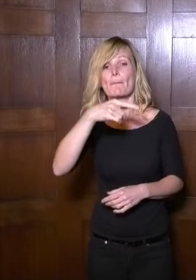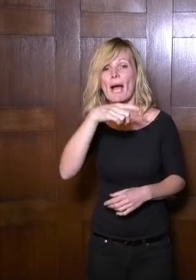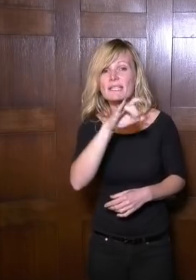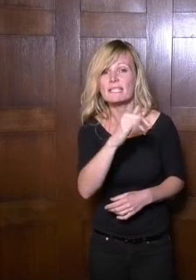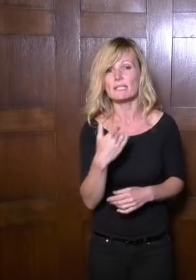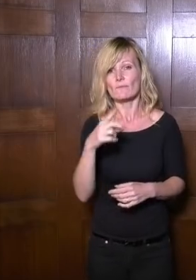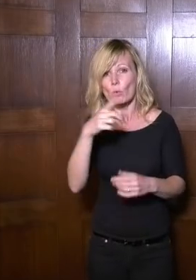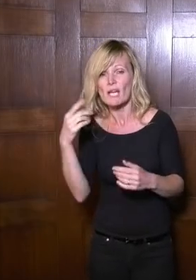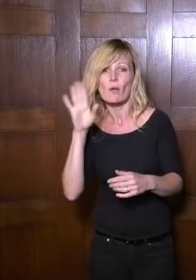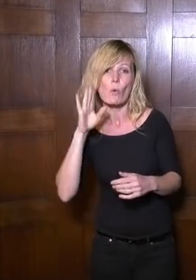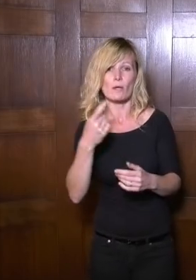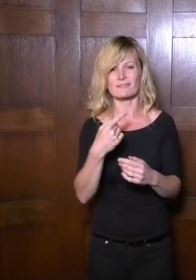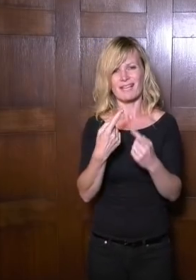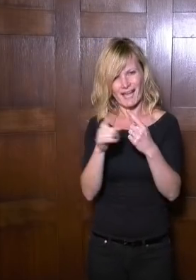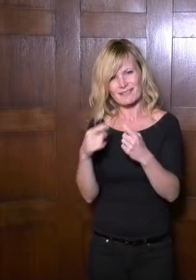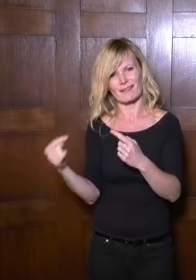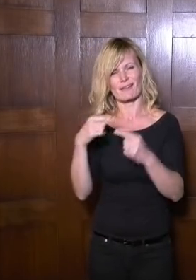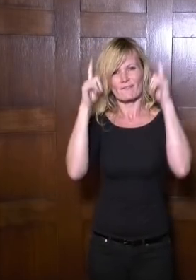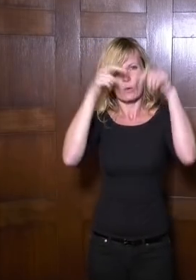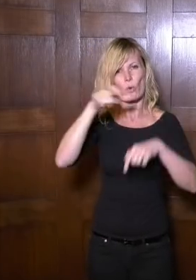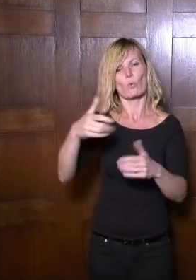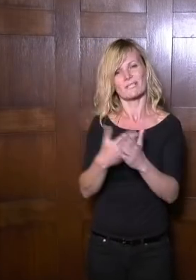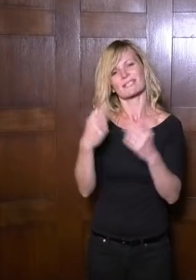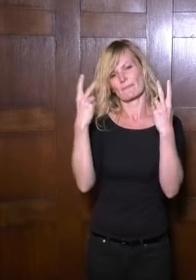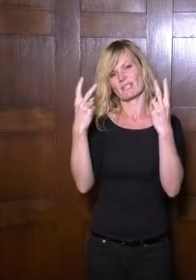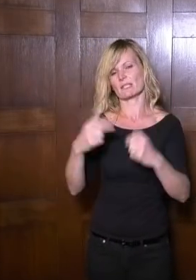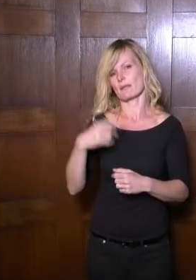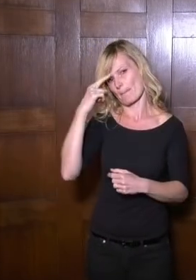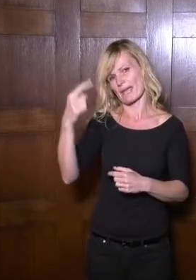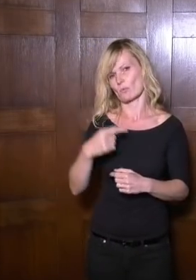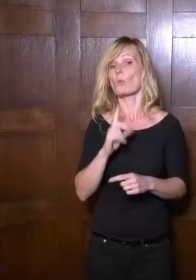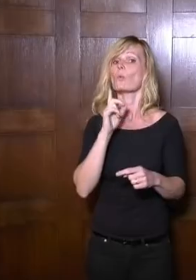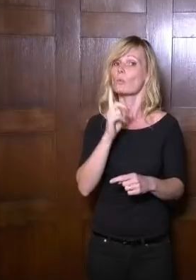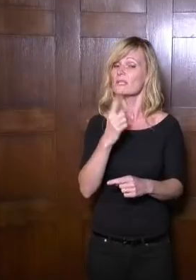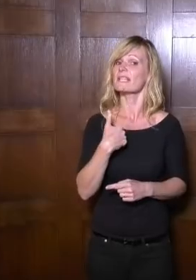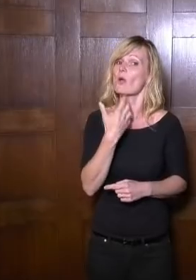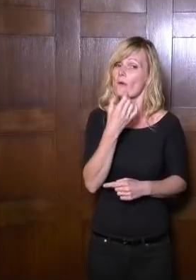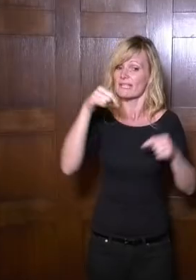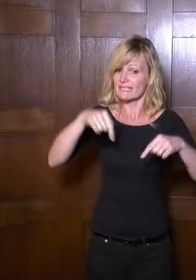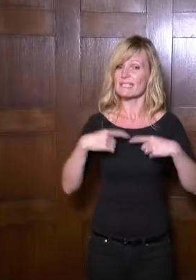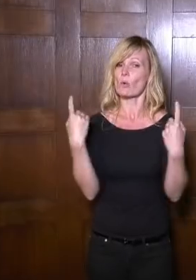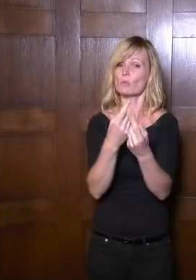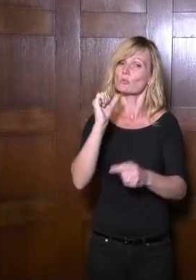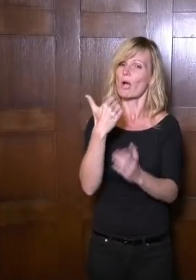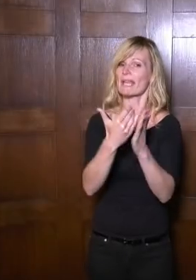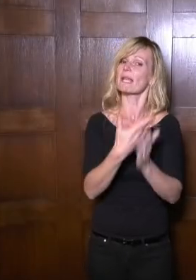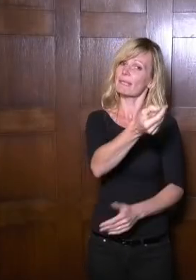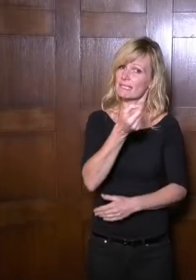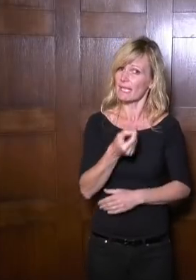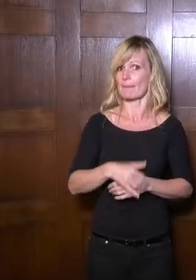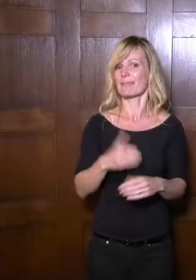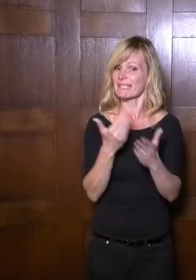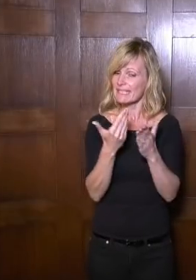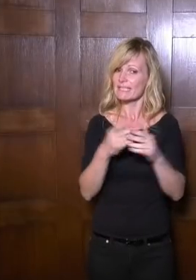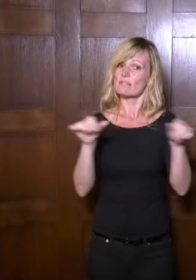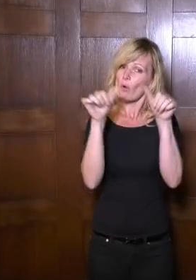Sie, und diese Meinungen sind einfach mal sehr essentiell. Und ich hoffe, dass Sie heute in dieser Runde uns noch einen Termin geben, wo wir